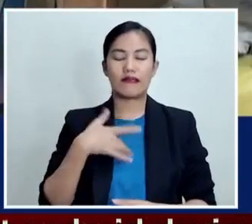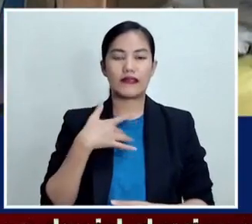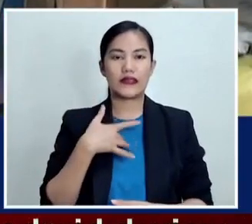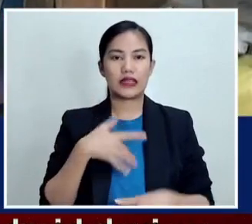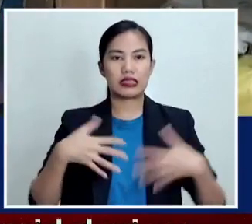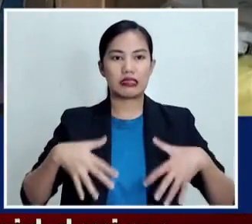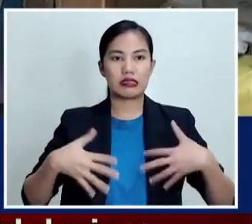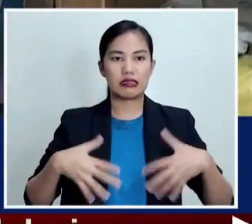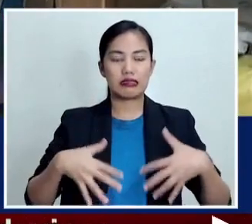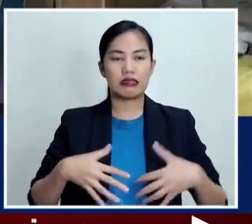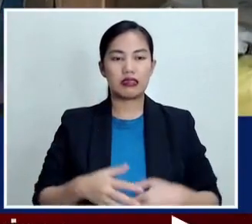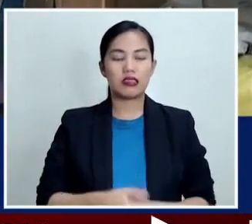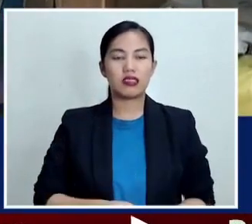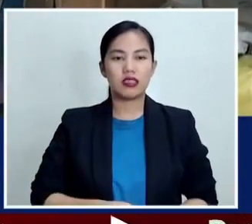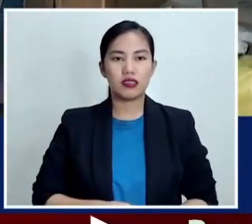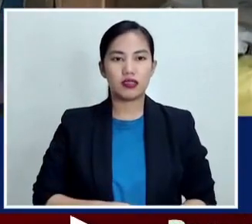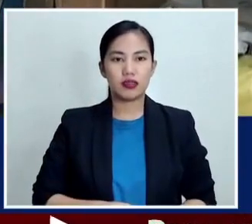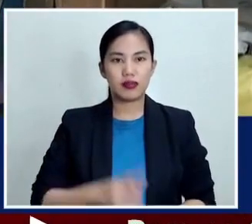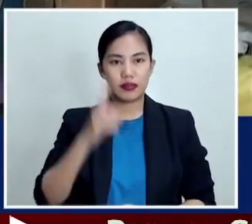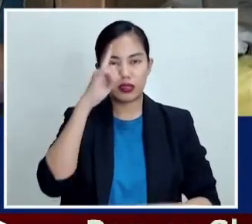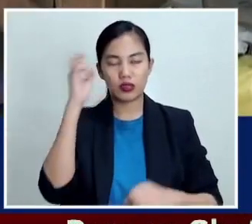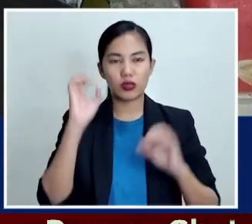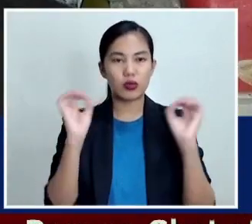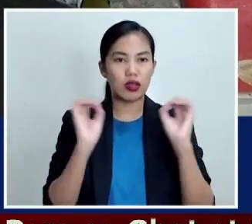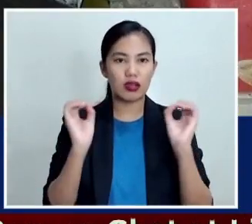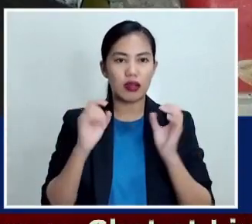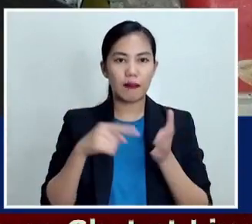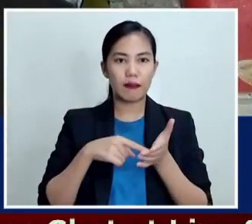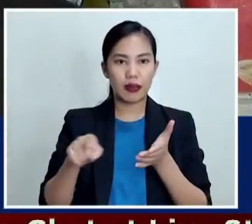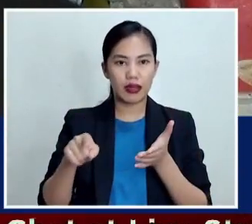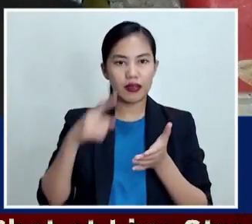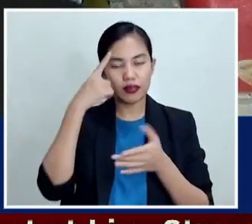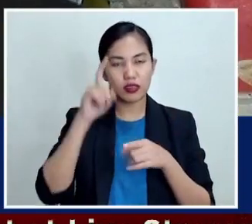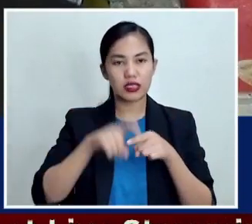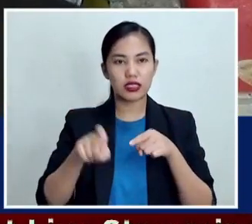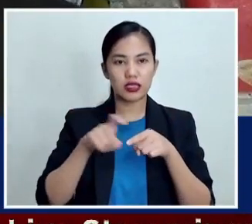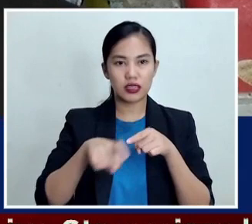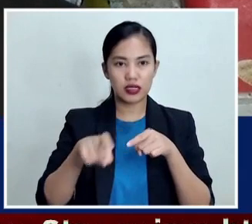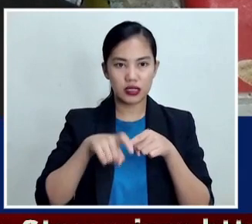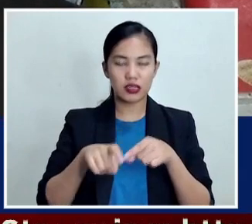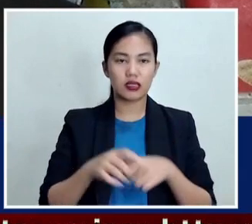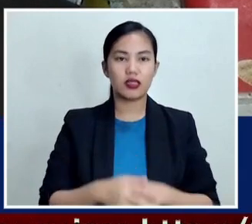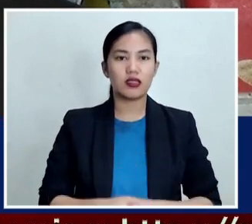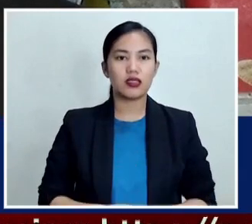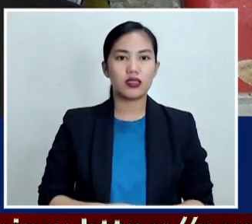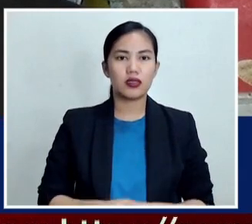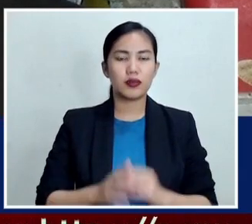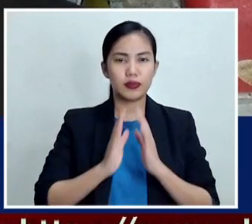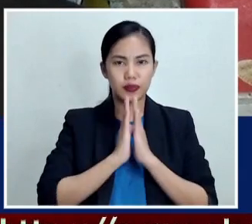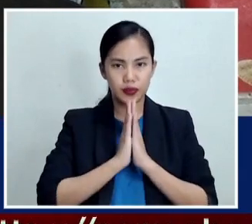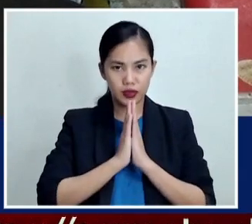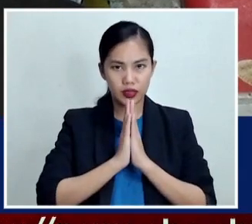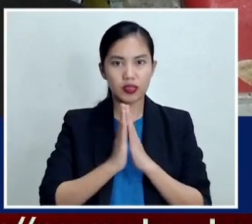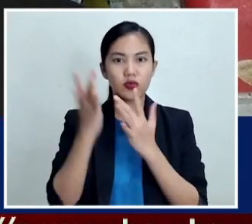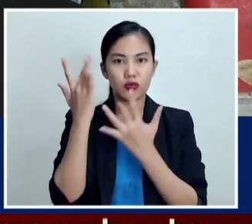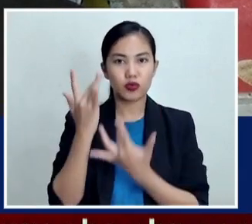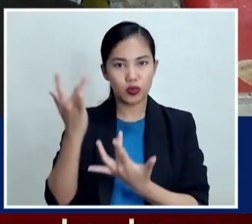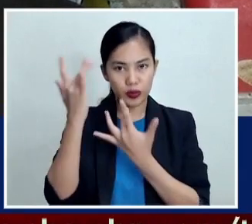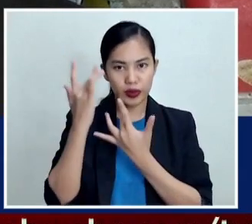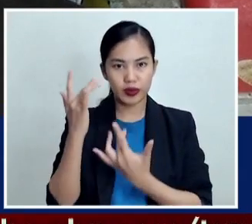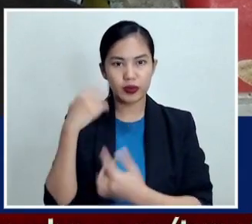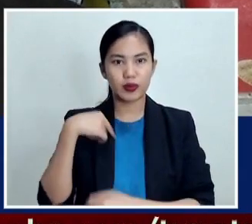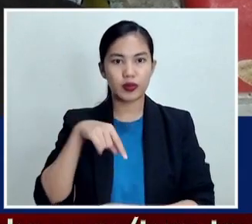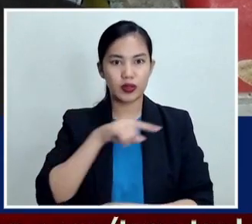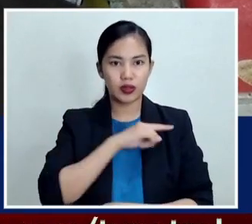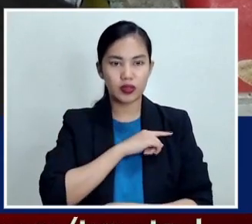sa wala akong pambayad sa kolektor. Sana po maawa naman kayo sa amin.